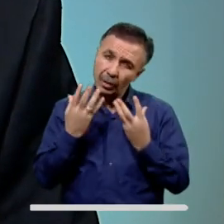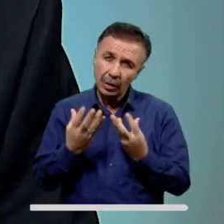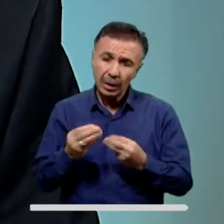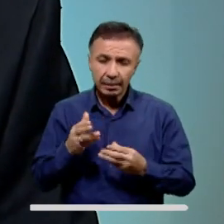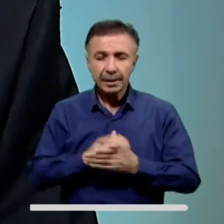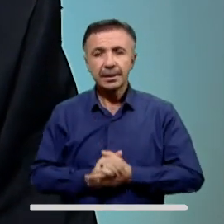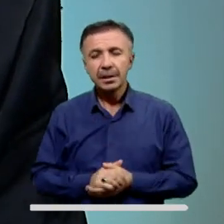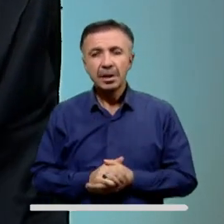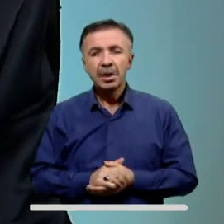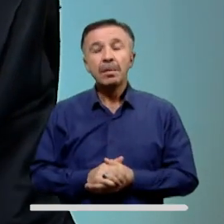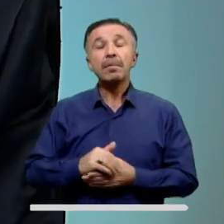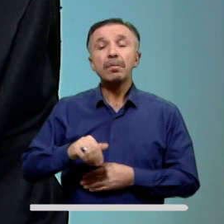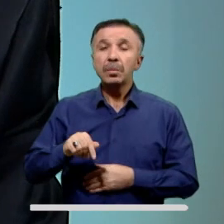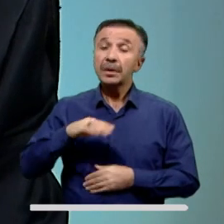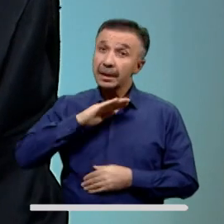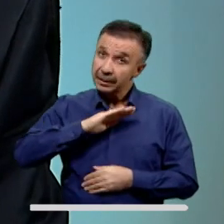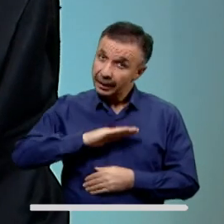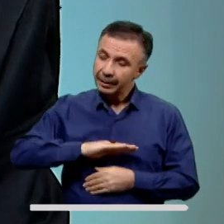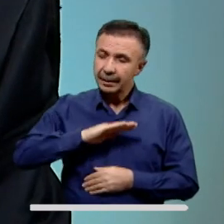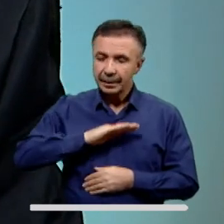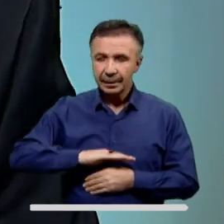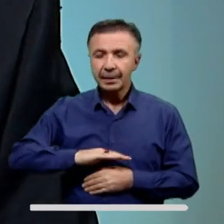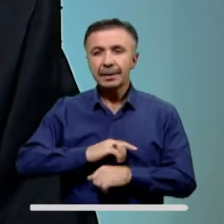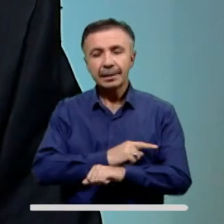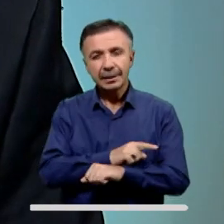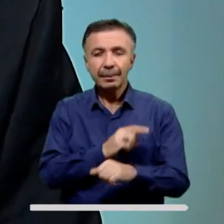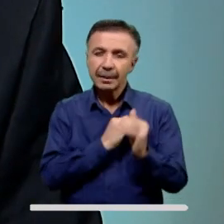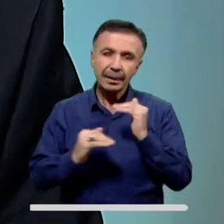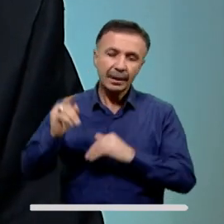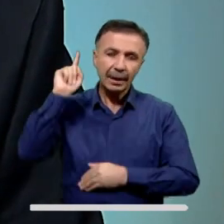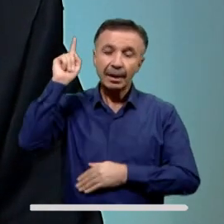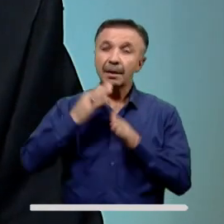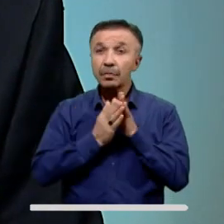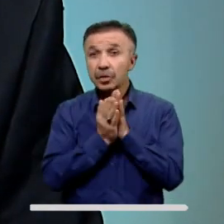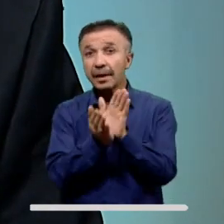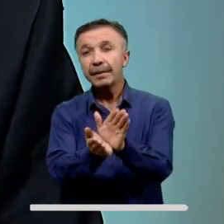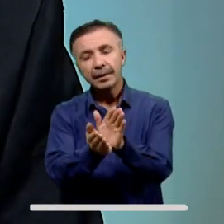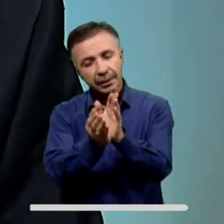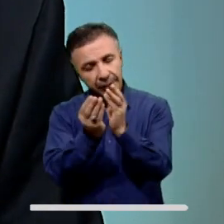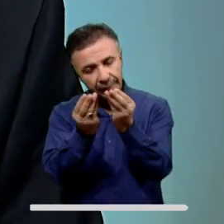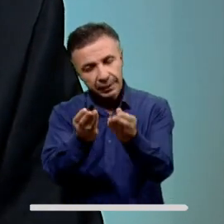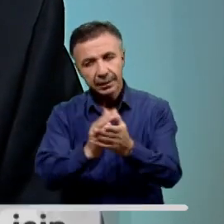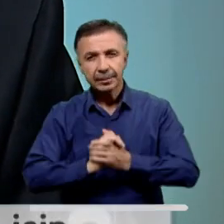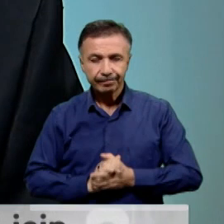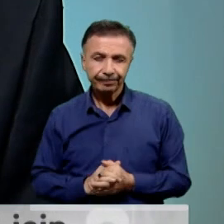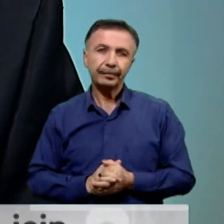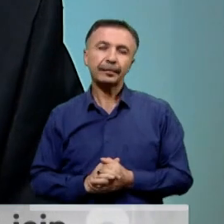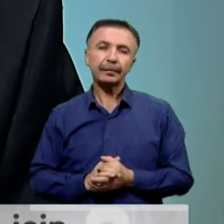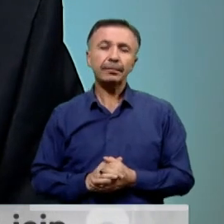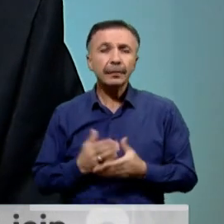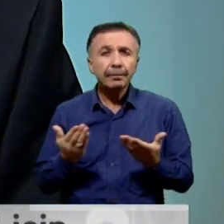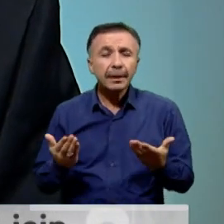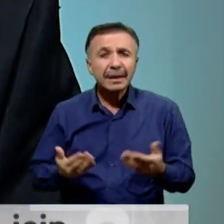Tabii bunlara tahammül ettiği takdirde, sabrettiğinde Cenab-ı Hak ona mükafatını mutlaka verecektir.